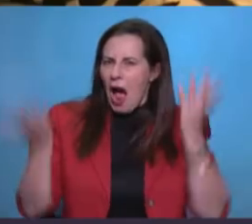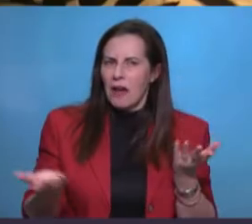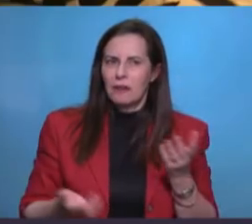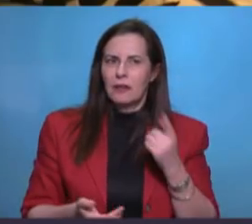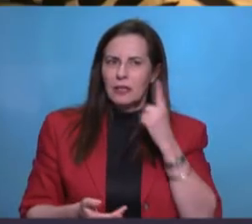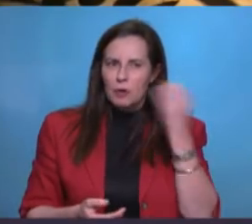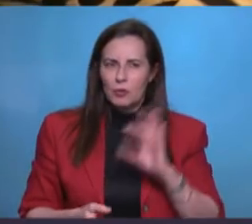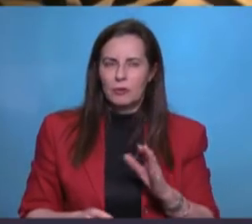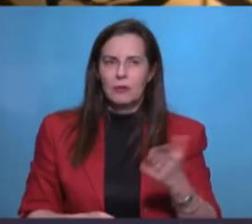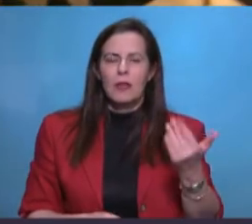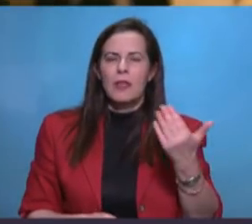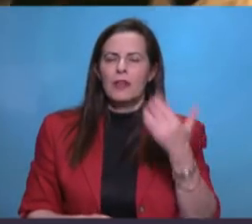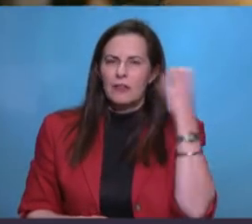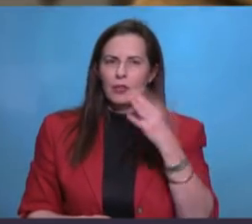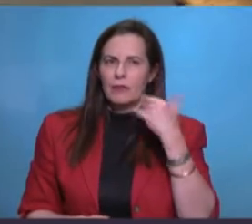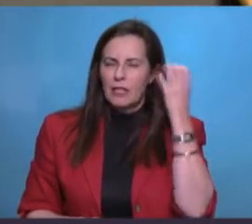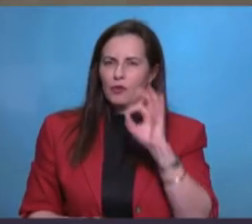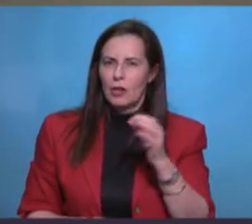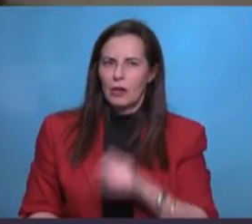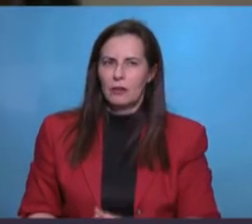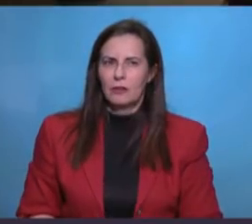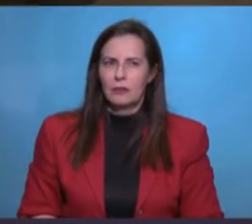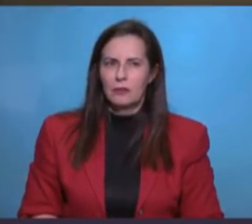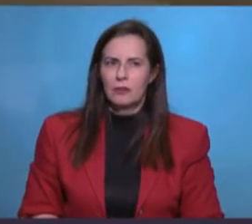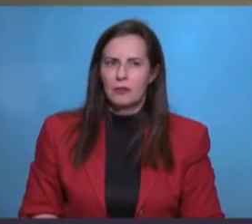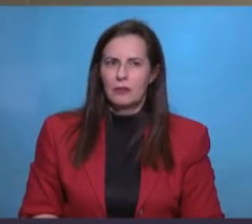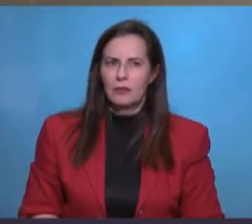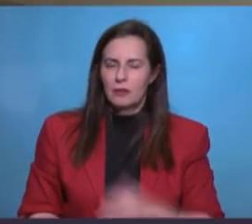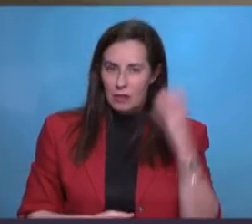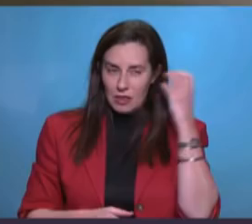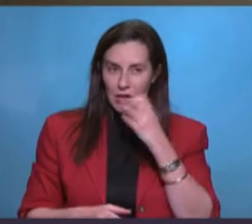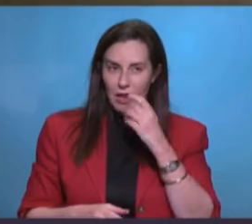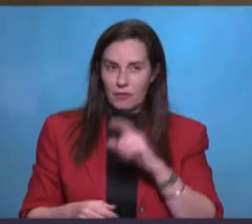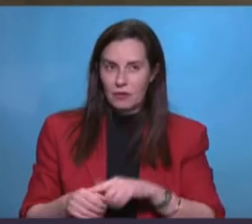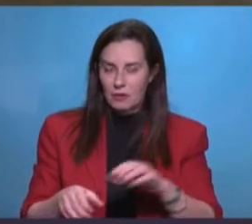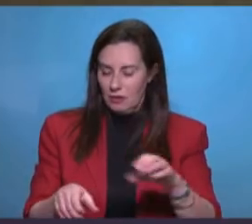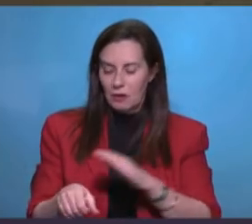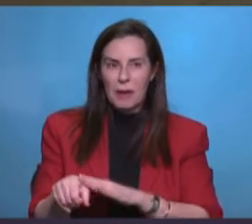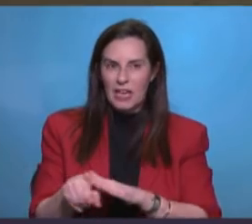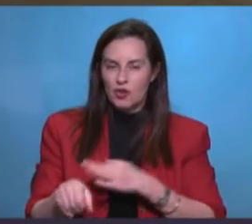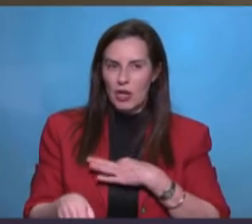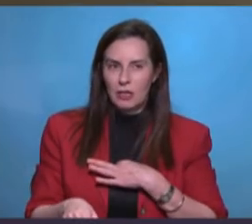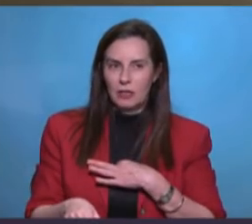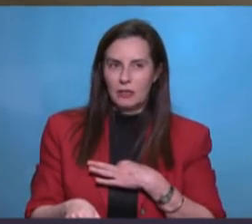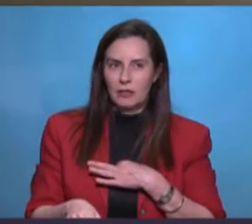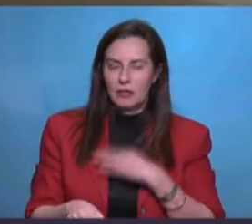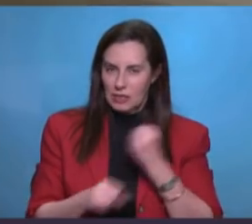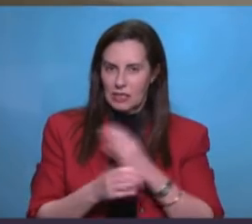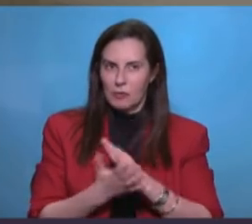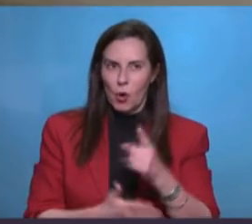מגניב. תני לי את הטלפון. אם אני מעבירה את הטלפון שלך מעל היד שלי, הנה, הכנתי את זה